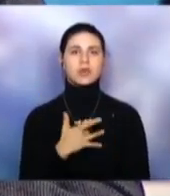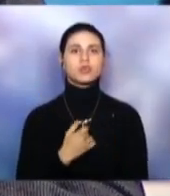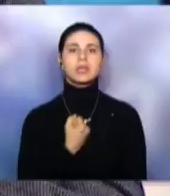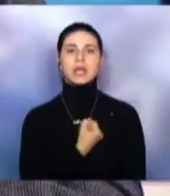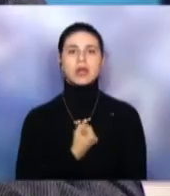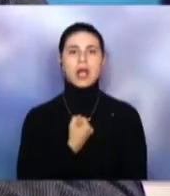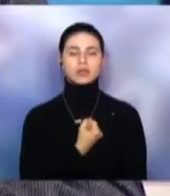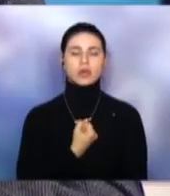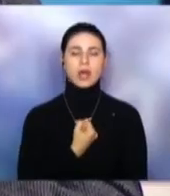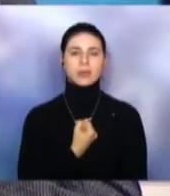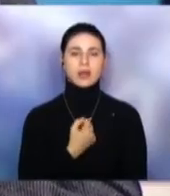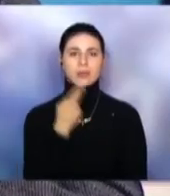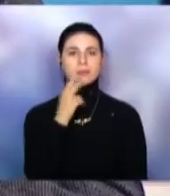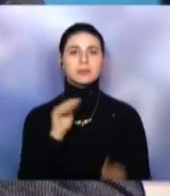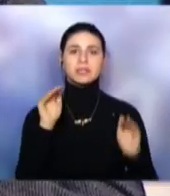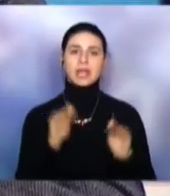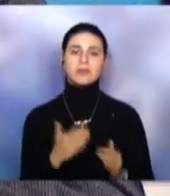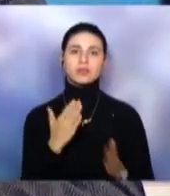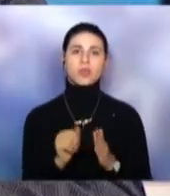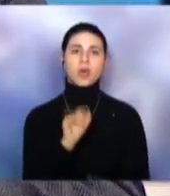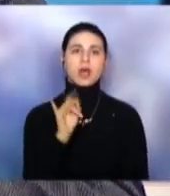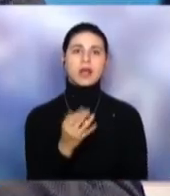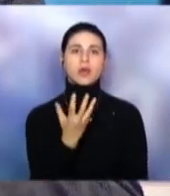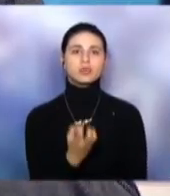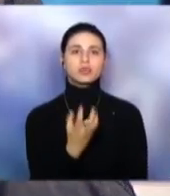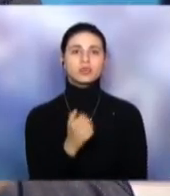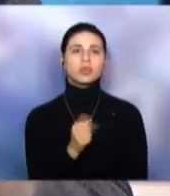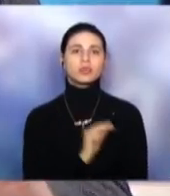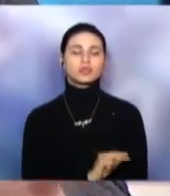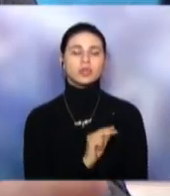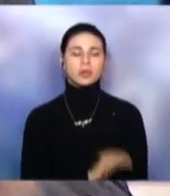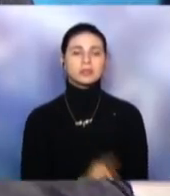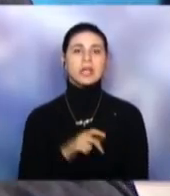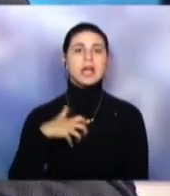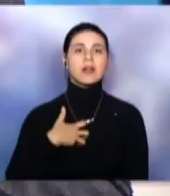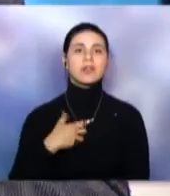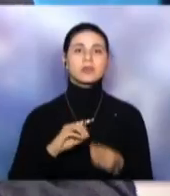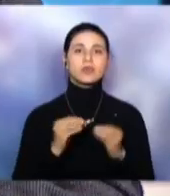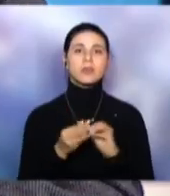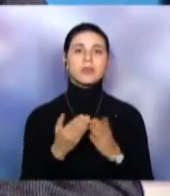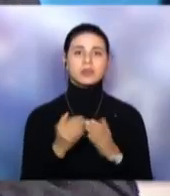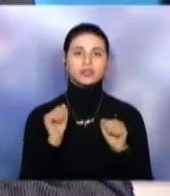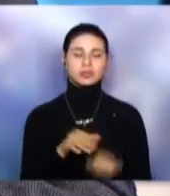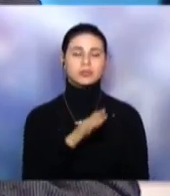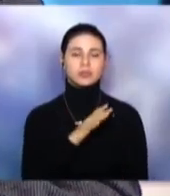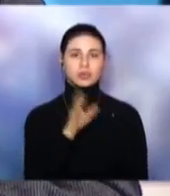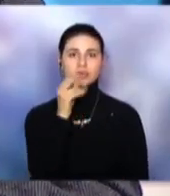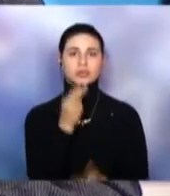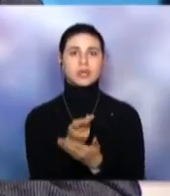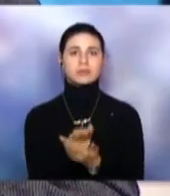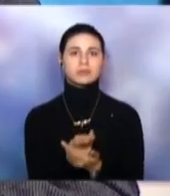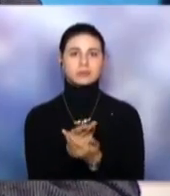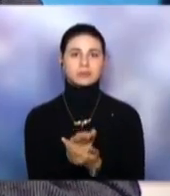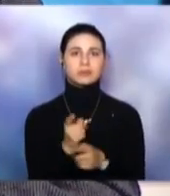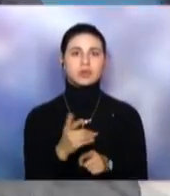ეკოკარდიოგრაფია რაც გვაჩვენებს დაქვეითებულია თორე გულისკუმშვადობა და ხომ არ არ გახავთ ხველის მიზეზი ჰორიზონტალური მდგომარეობის